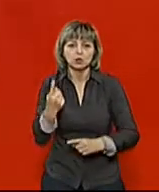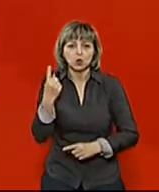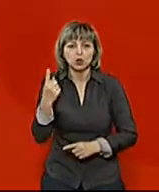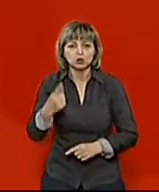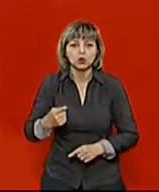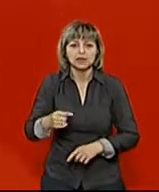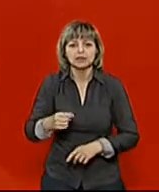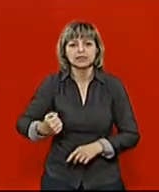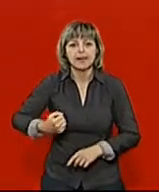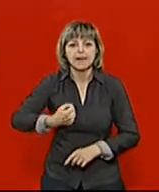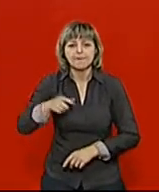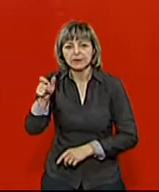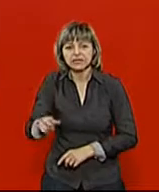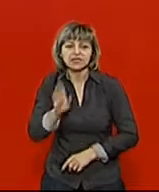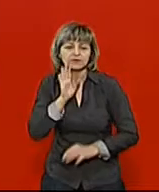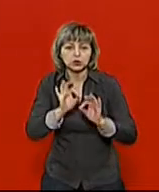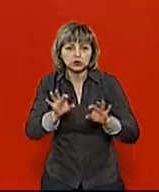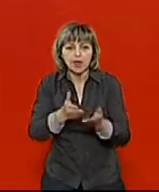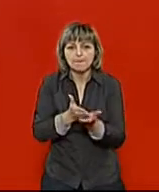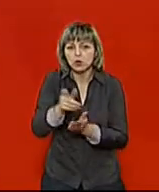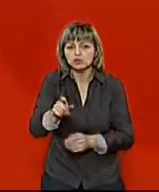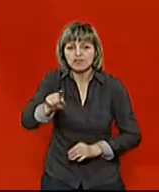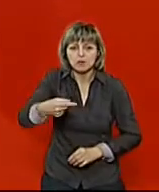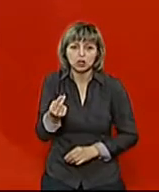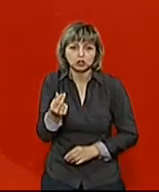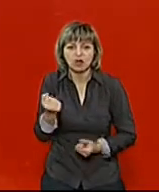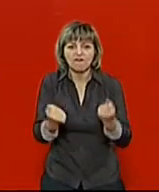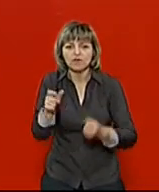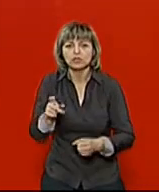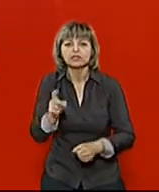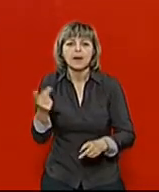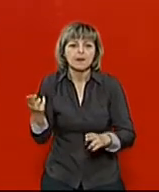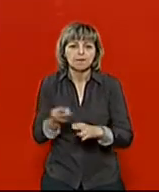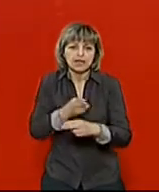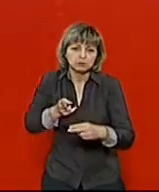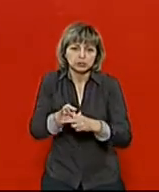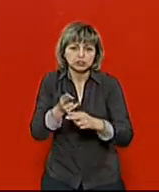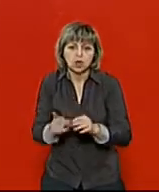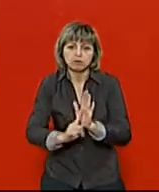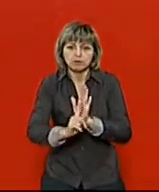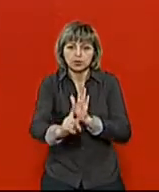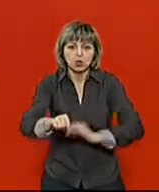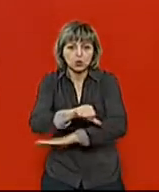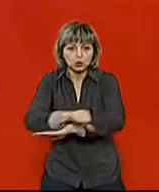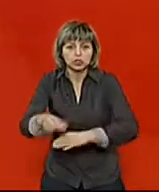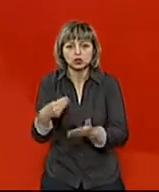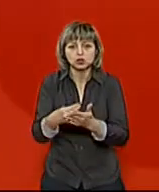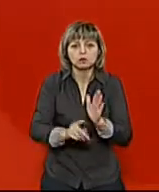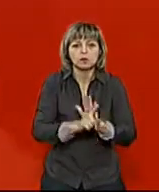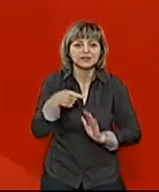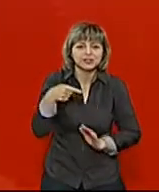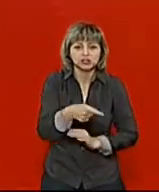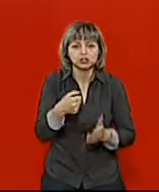із митників. Речниця каже, посадовці вимагали гроші з водіїв за безперешкодний перетин кордону. За суму від 1000